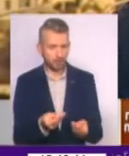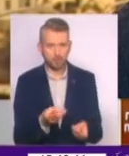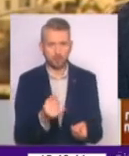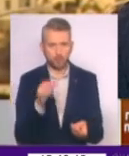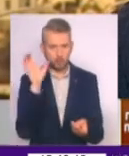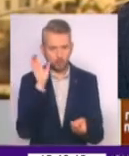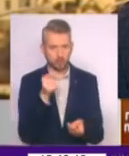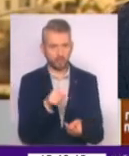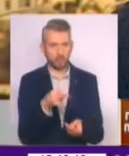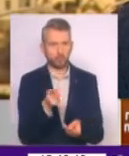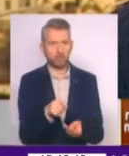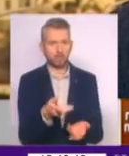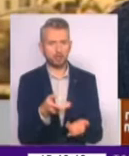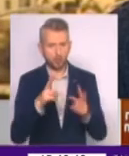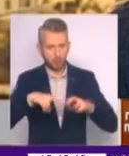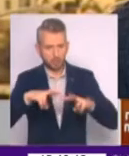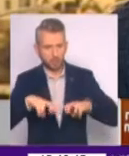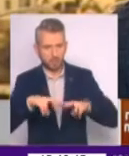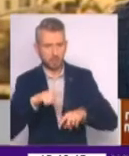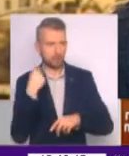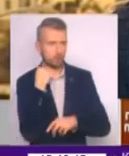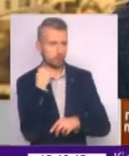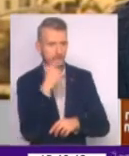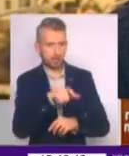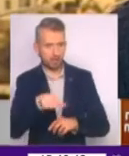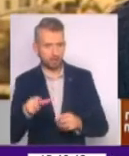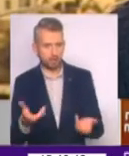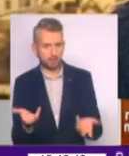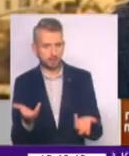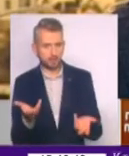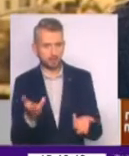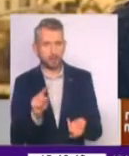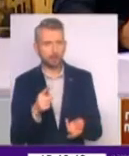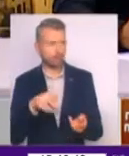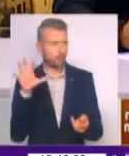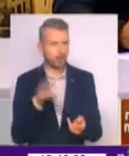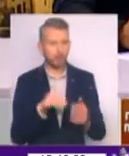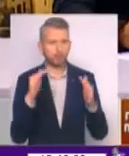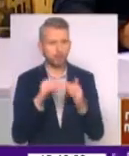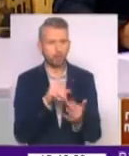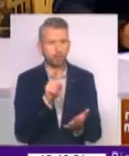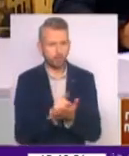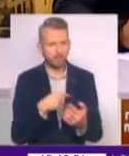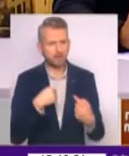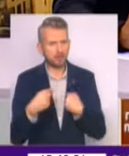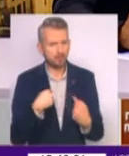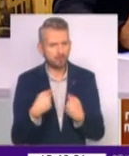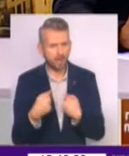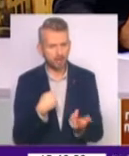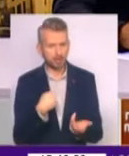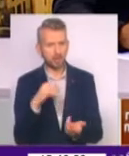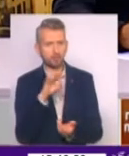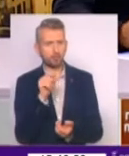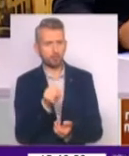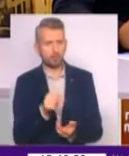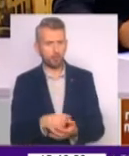ви тоді розберіться з боржниками. Угу. Ну, чому весь будинок повинен страждати з приводу цього? Так? Да, з приводу